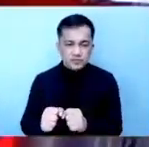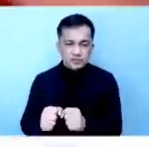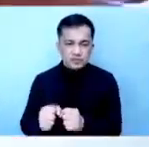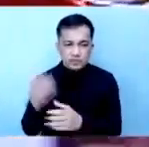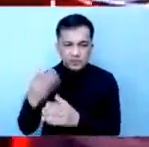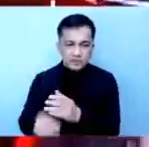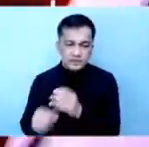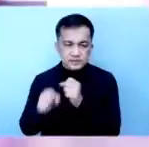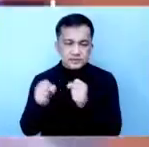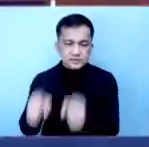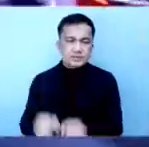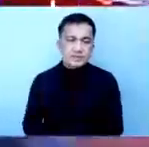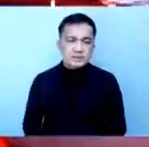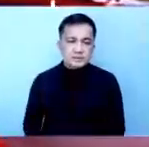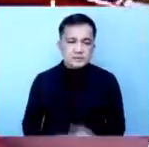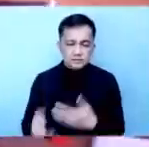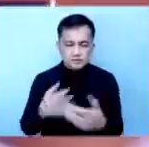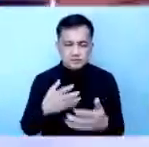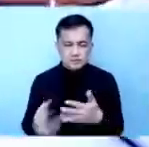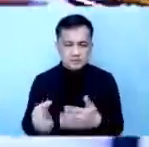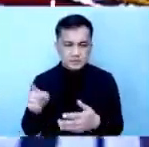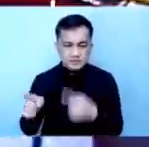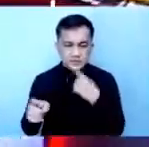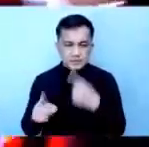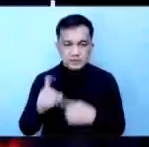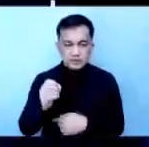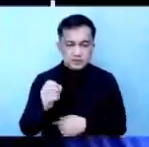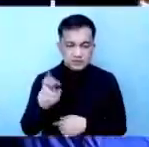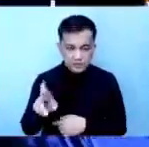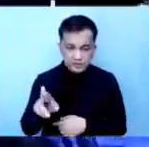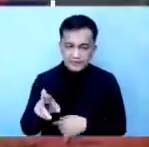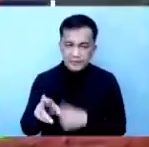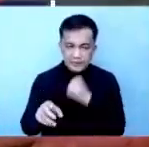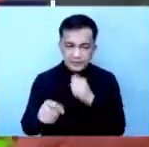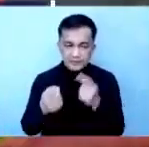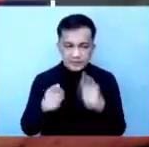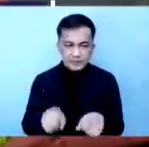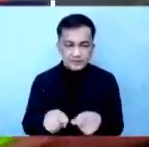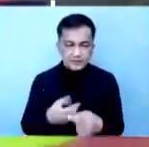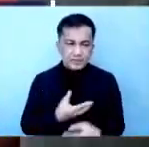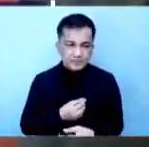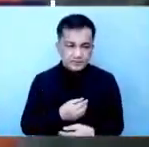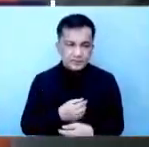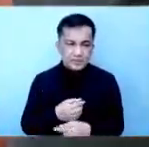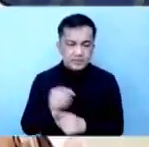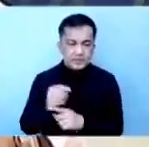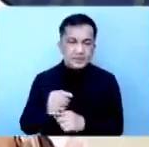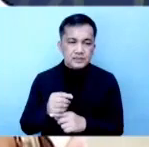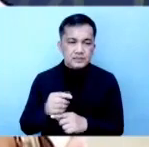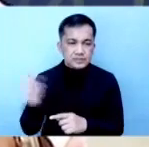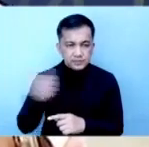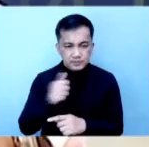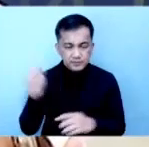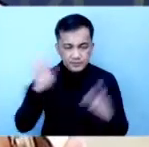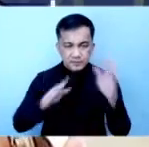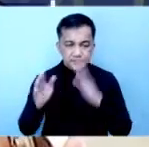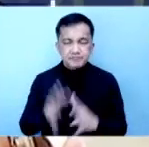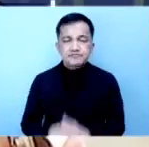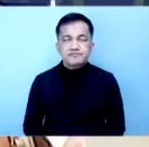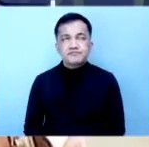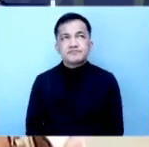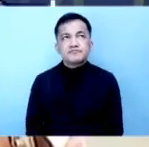kalsada. Sa kabila niyan, tiniyak ng DOTR na hindi mangyayari ang pinangangambahang transport crisis. Marami pa